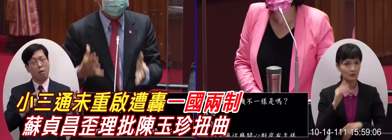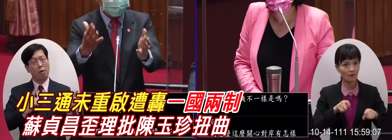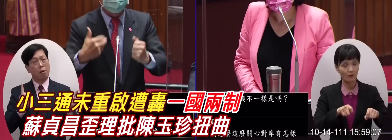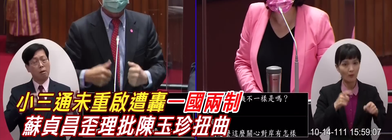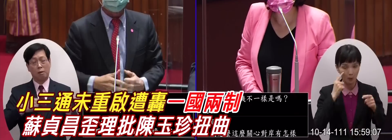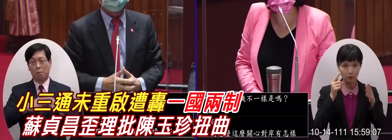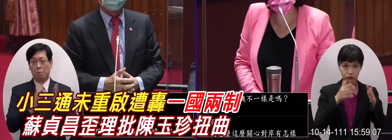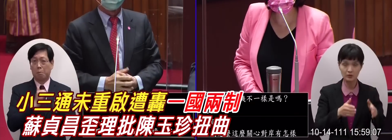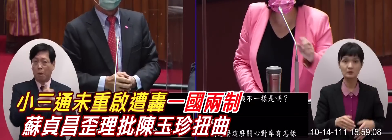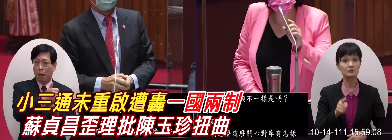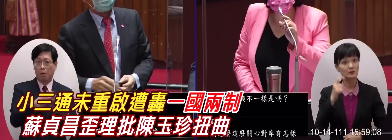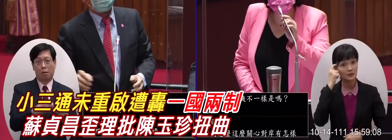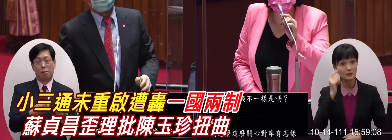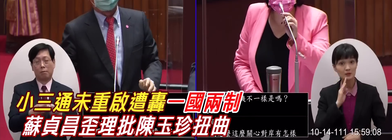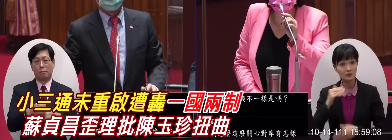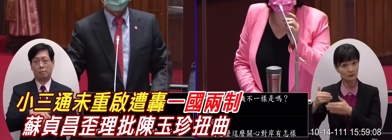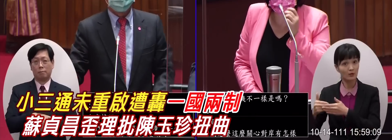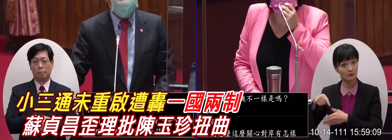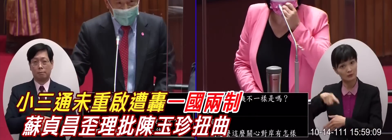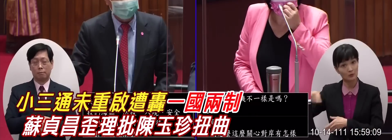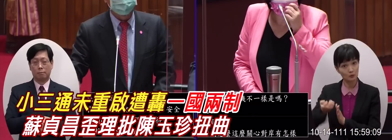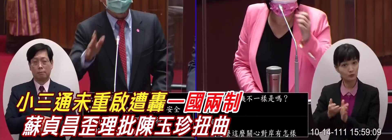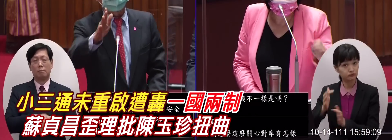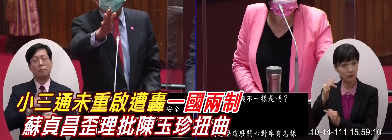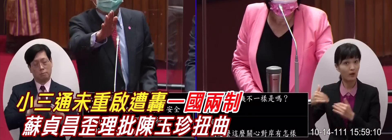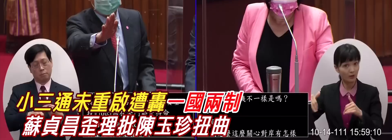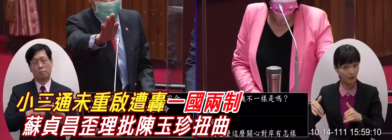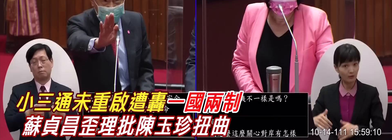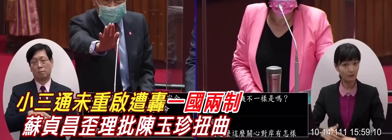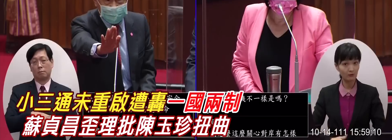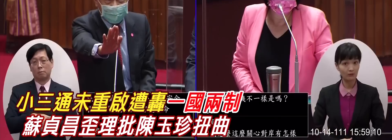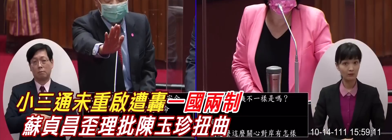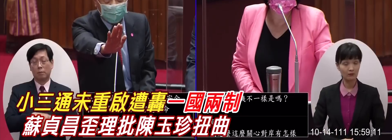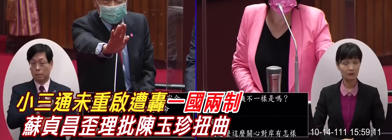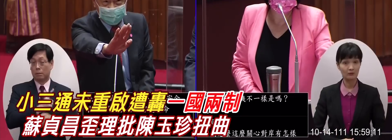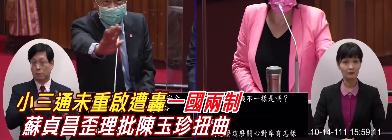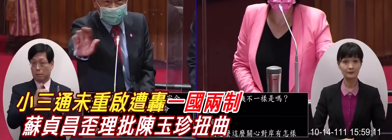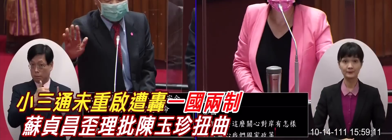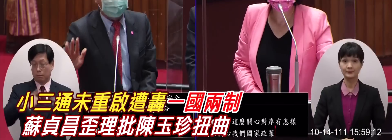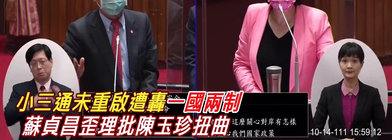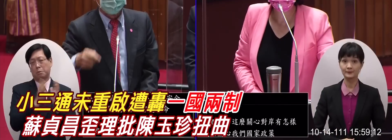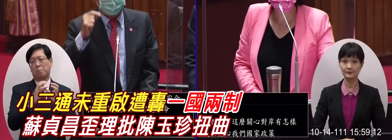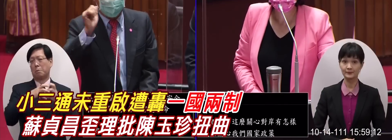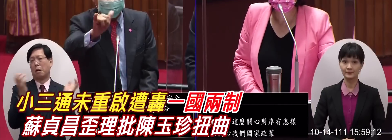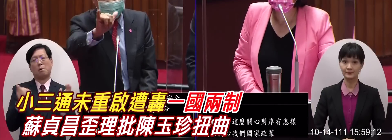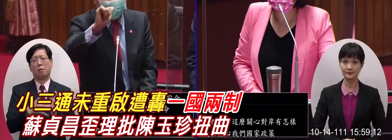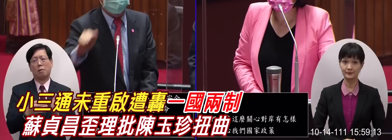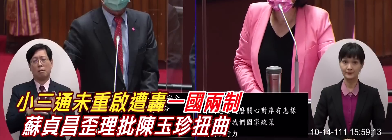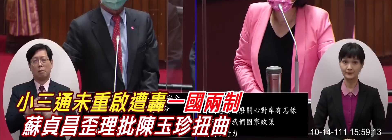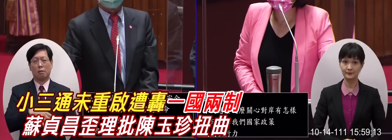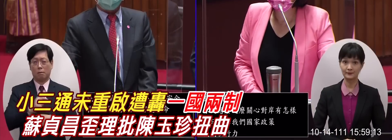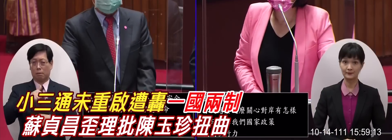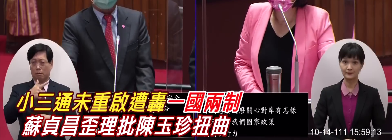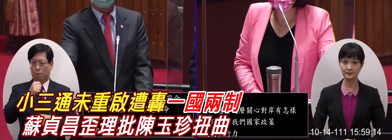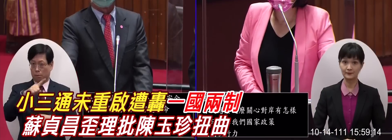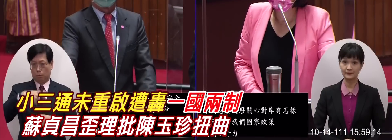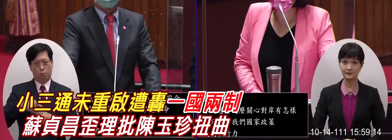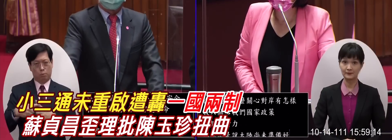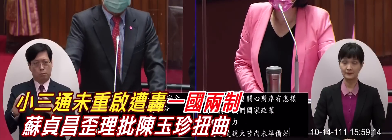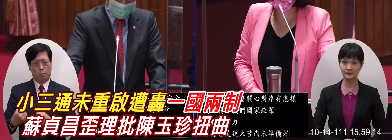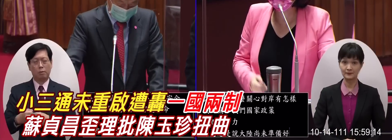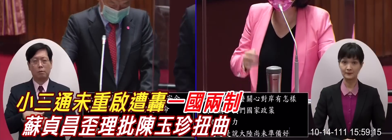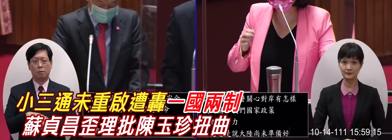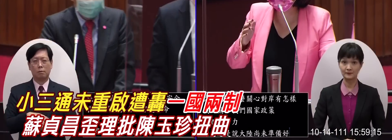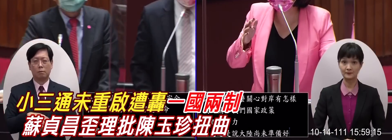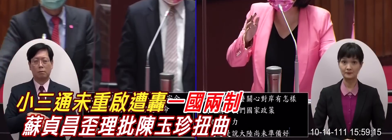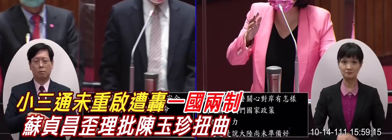我们的人送过去？ 你的意思是说大陆还没有准备好？ 对，因为他的人员都已经解散了，我们的665个还在。 委员，你这